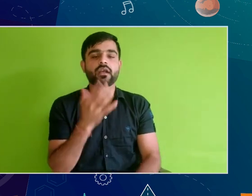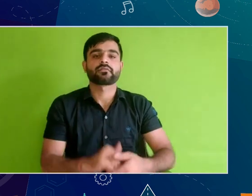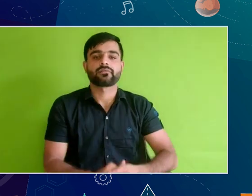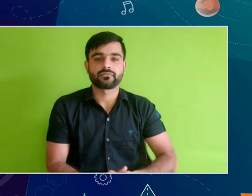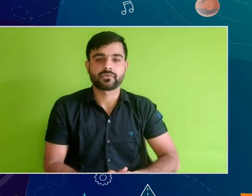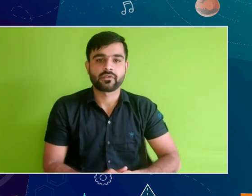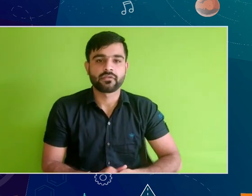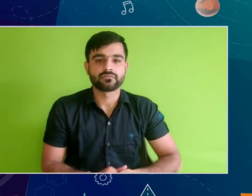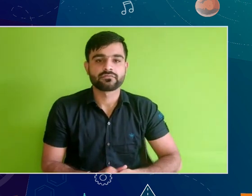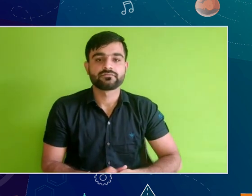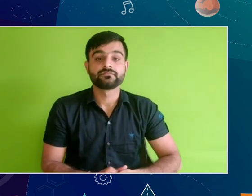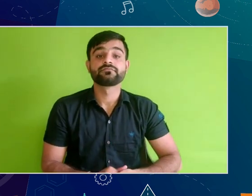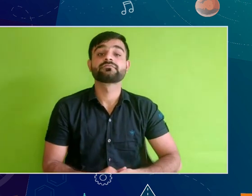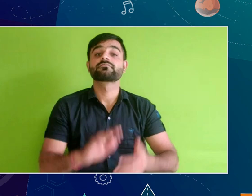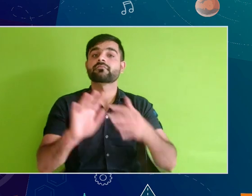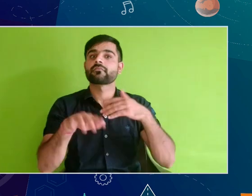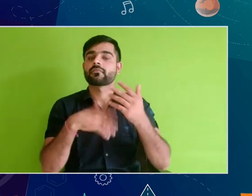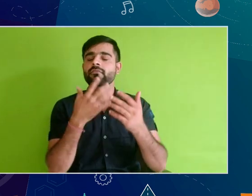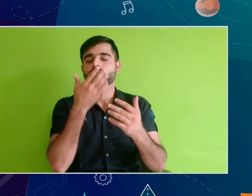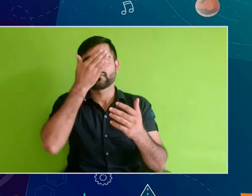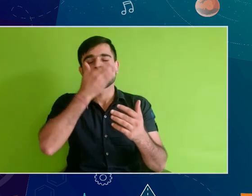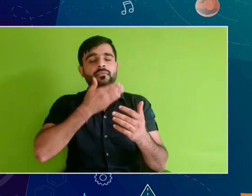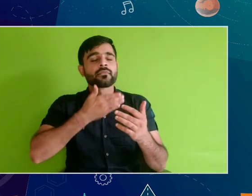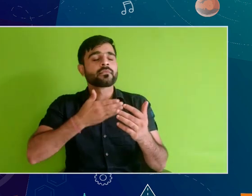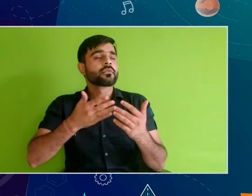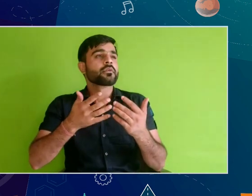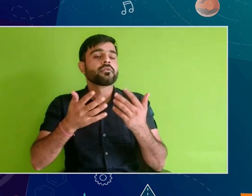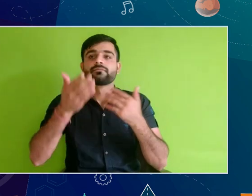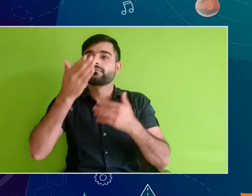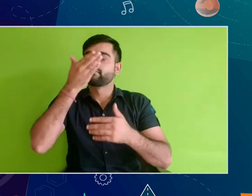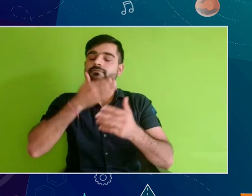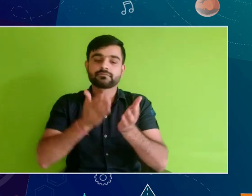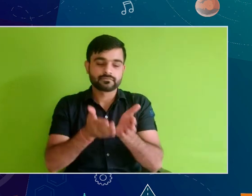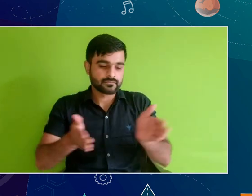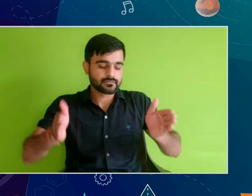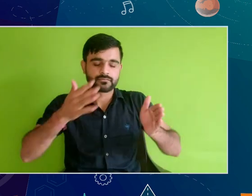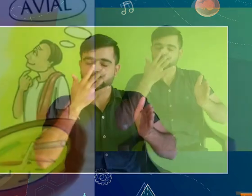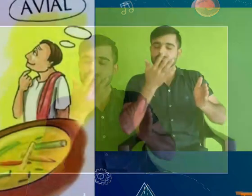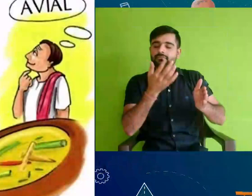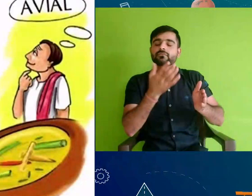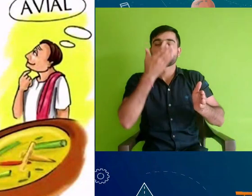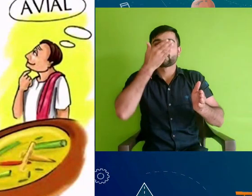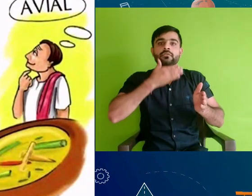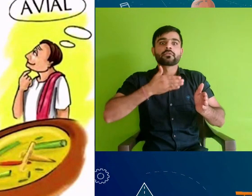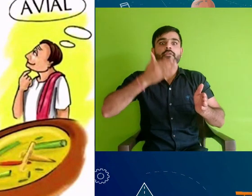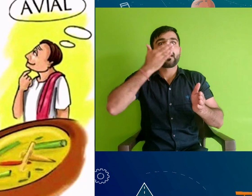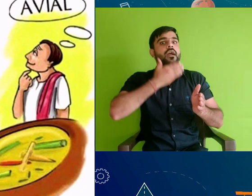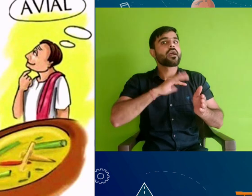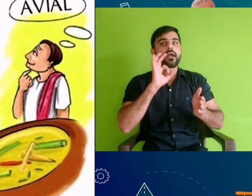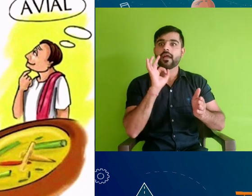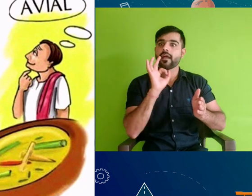A tempting smell started coming from the pot. बहुत ही अच्छी खुशबू आने लगी पॉट से।